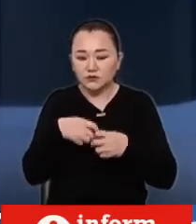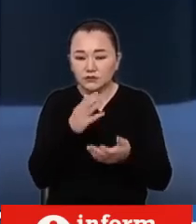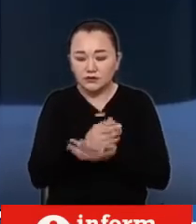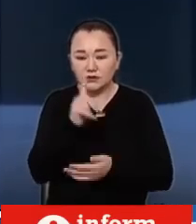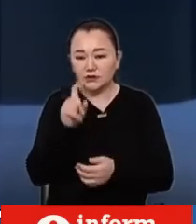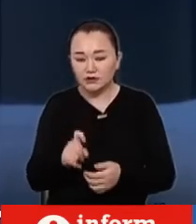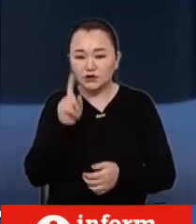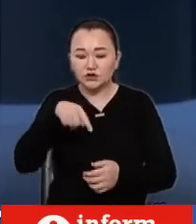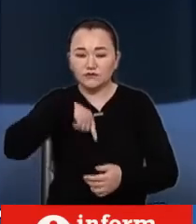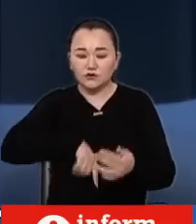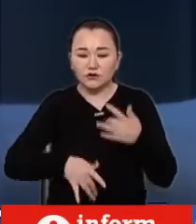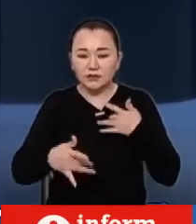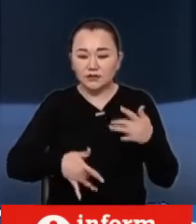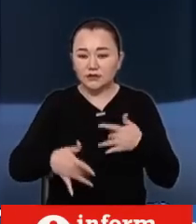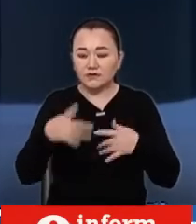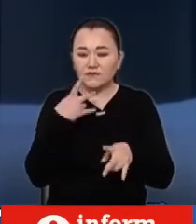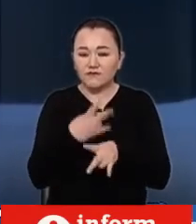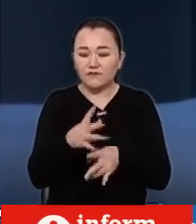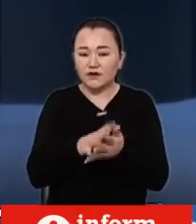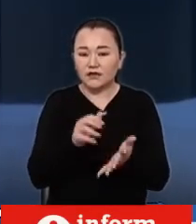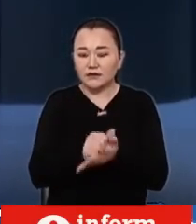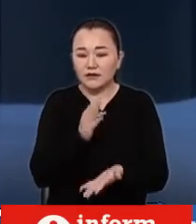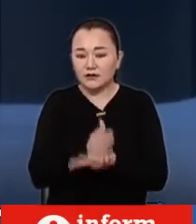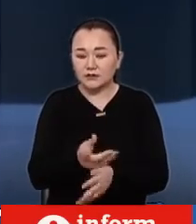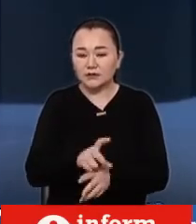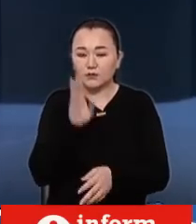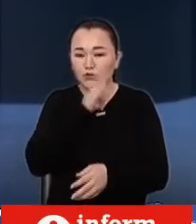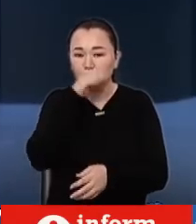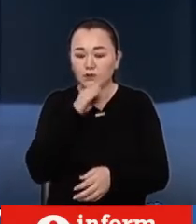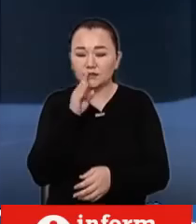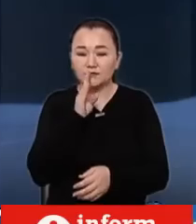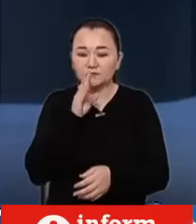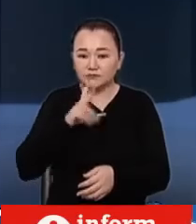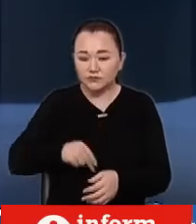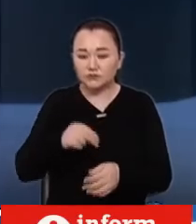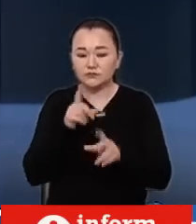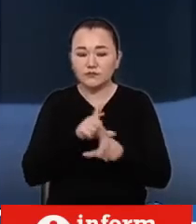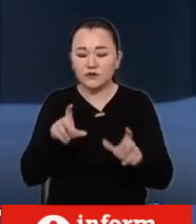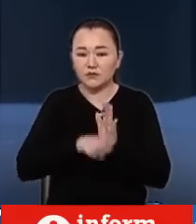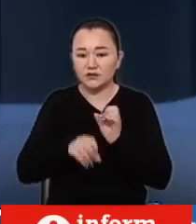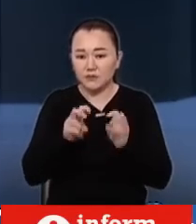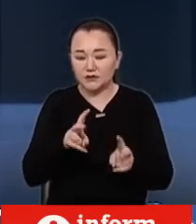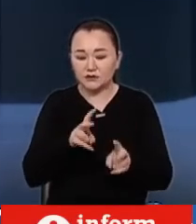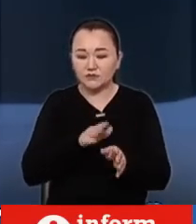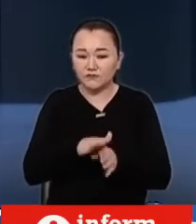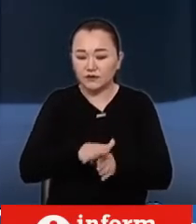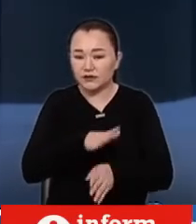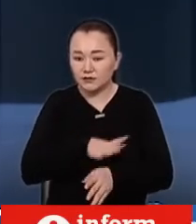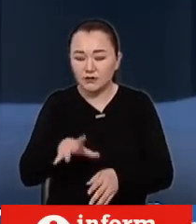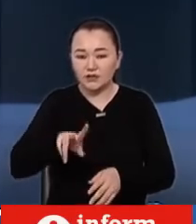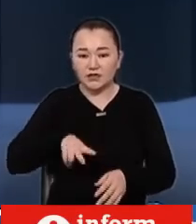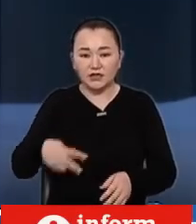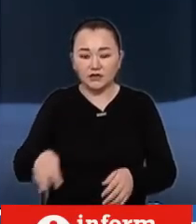ішкі құрылысына да зақым келген дейді дәрігерлер. Ал қыздың ата-анасы осы жағдайға оқушылардың қауіпсіздігін сақтамаған мектеп